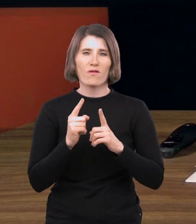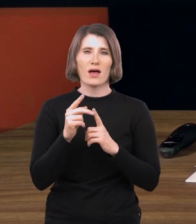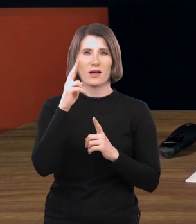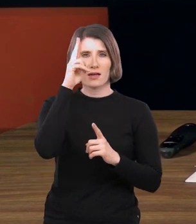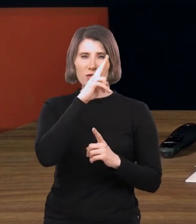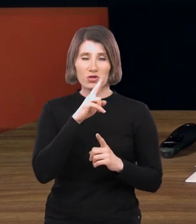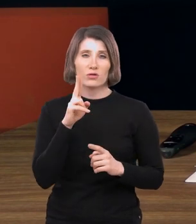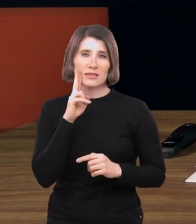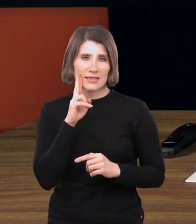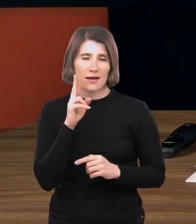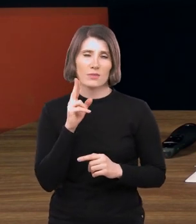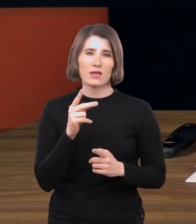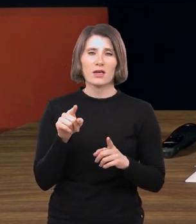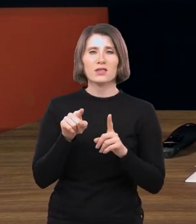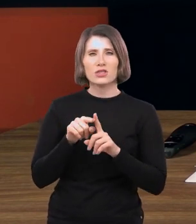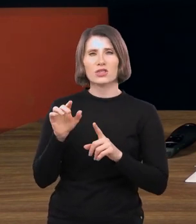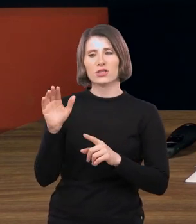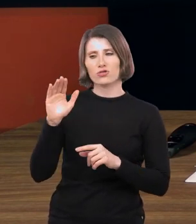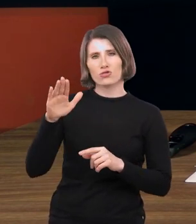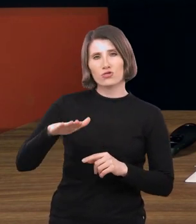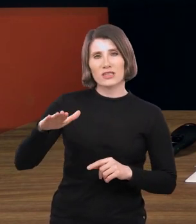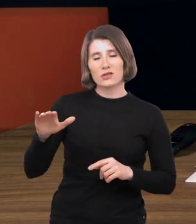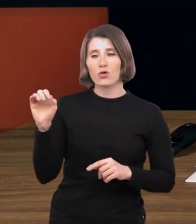ale też obserwacja dziecka i